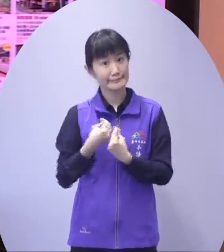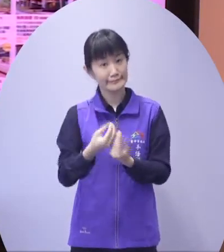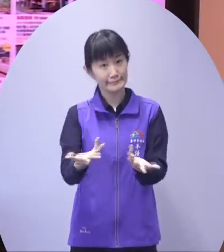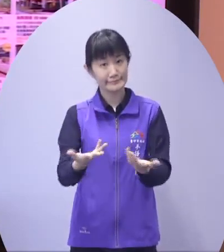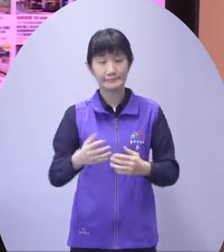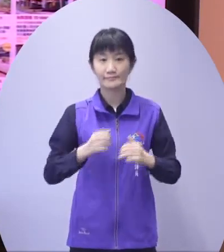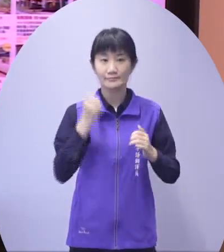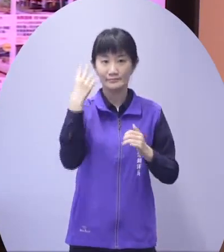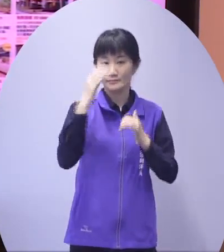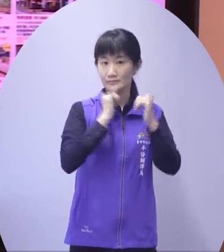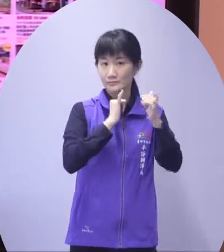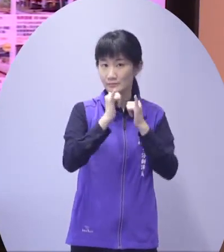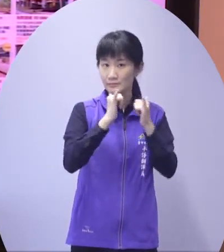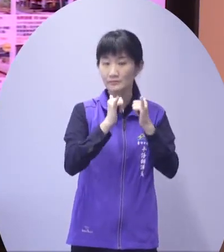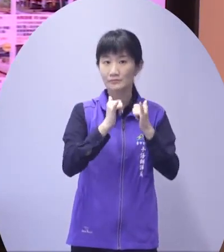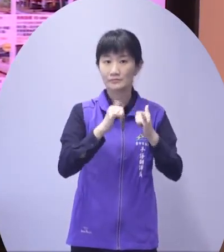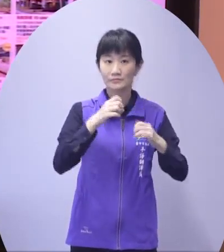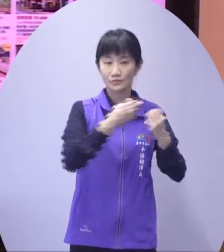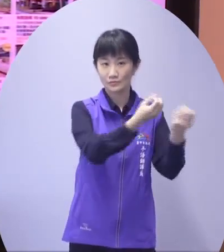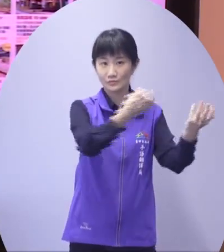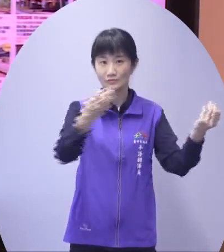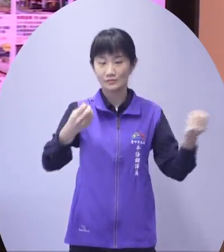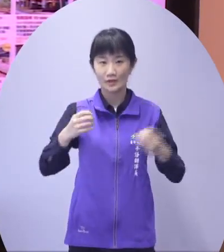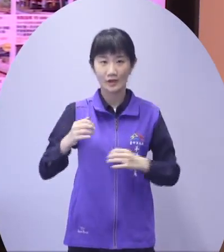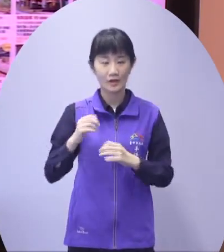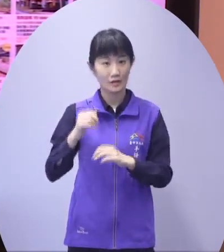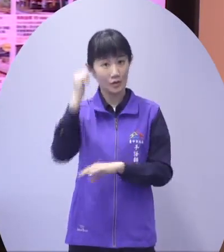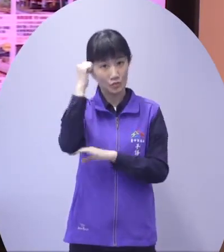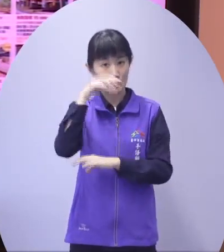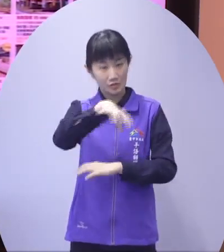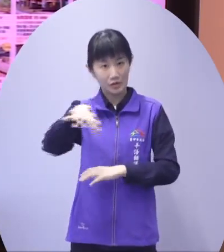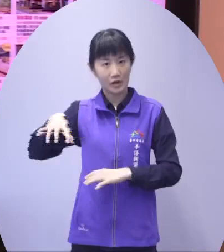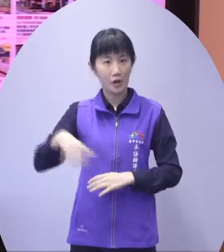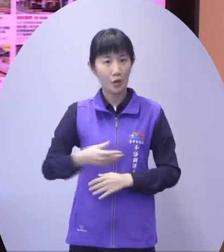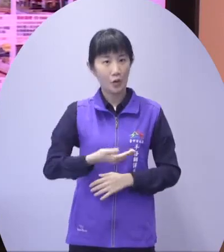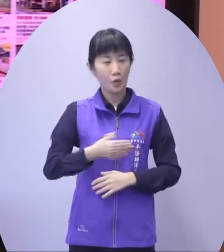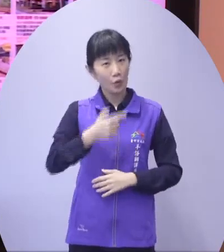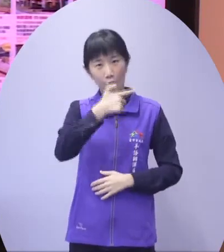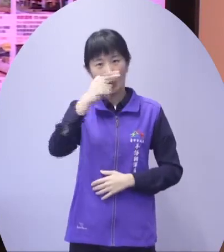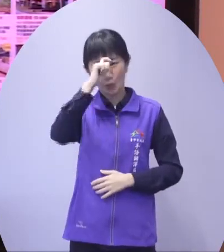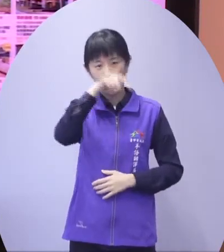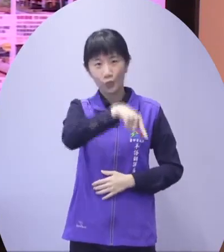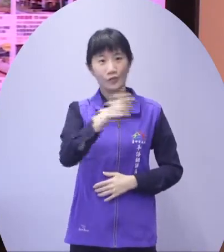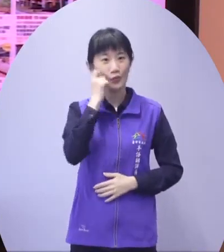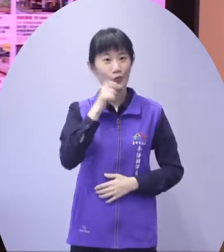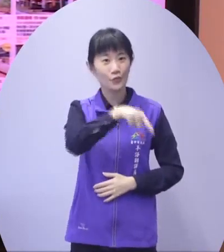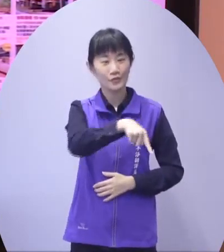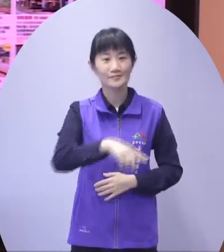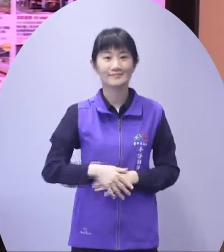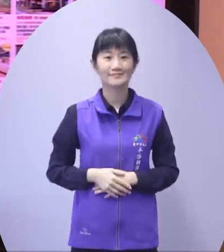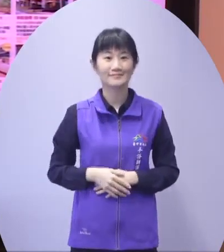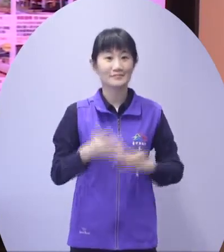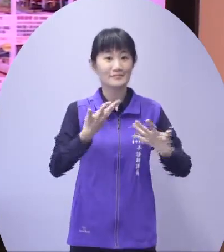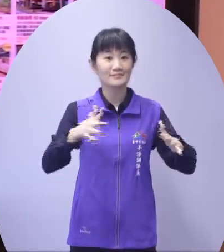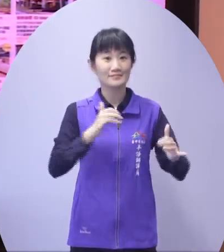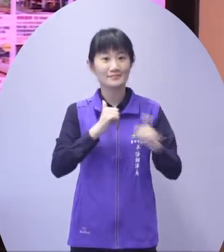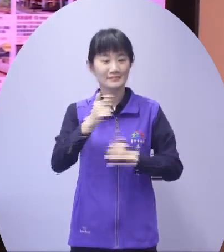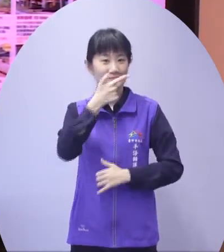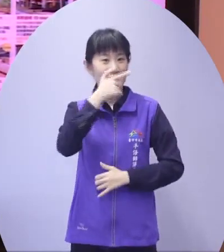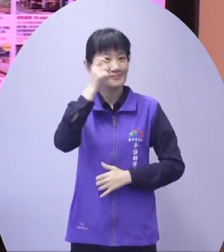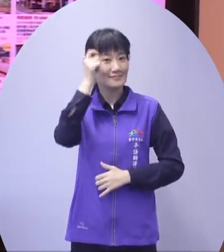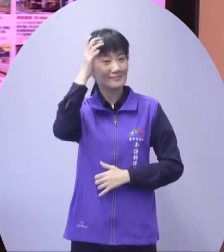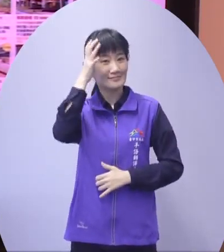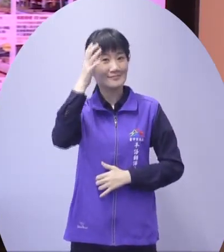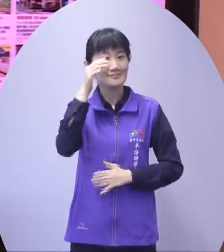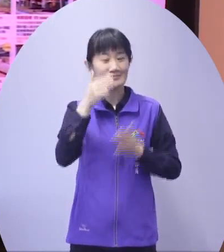社花海国际花坛节是非常的期待哦。昨天晚上呢，我跟几个理事长通电话的时候呢，他们都非常非常期待这个活动，所以